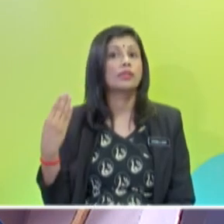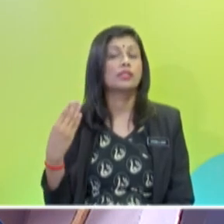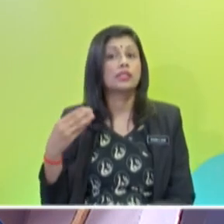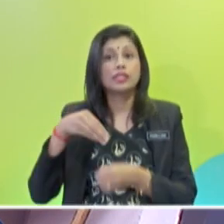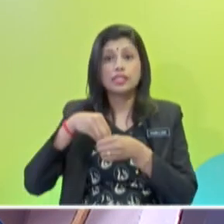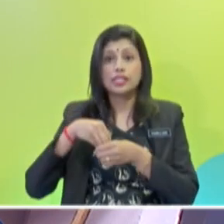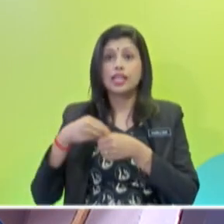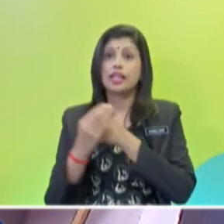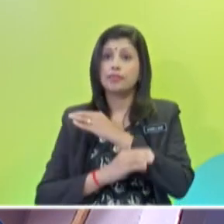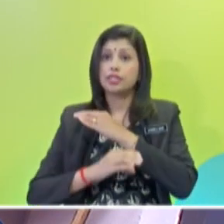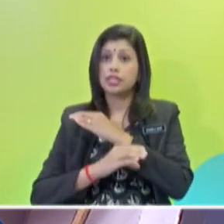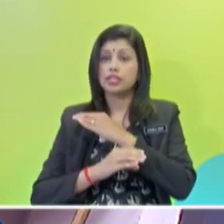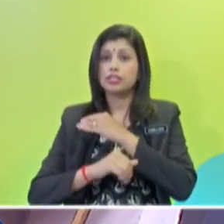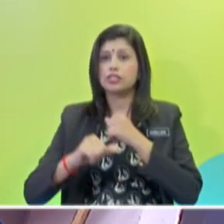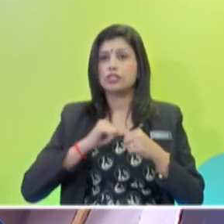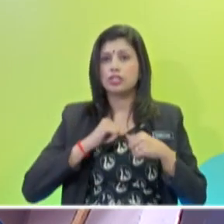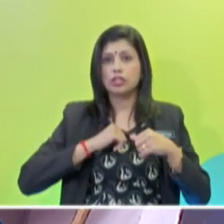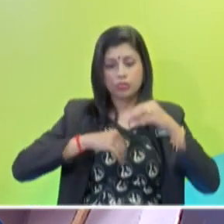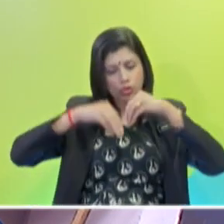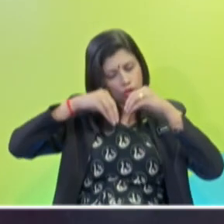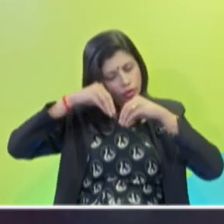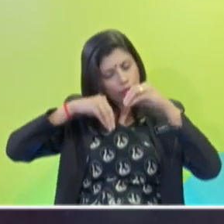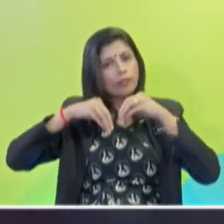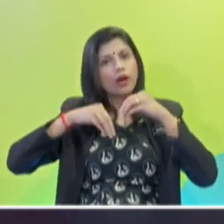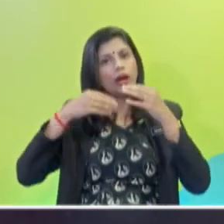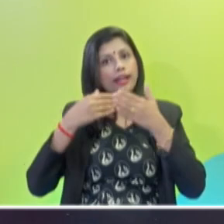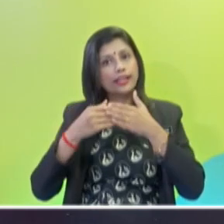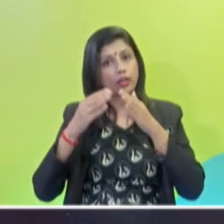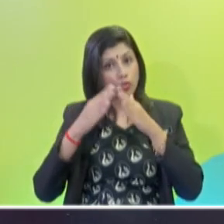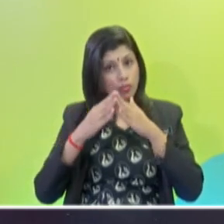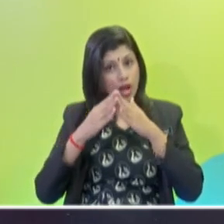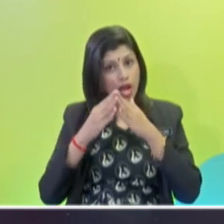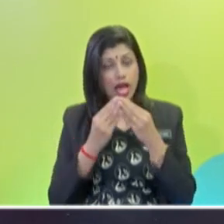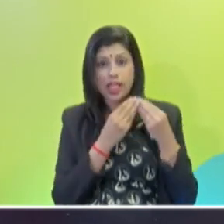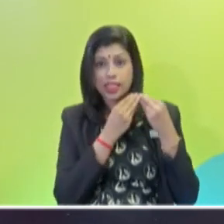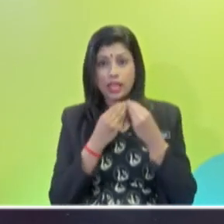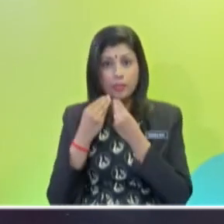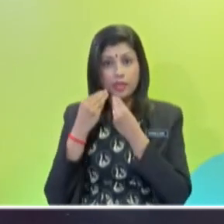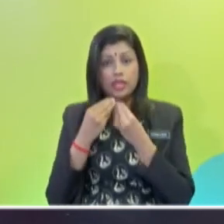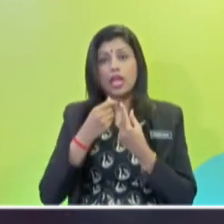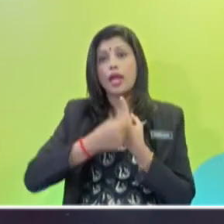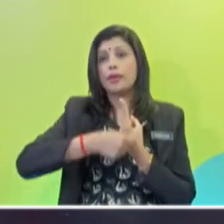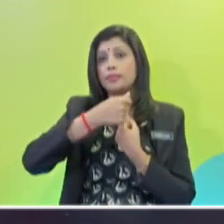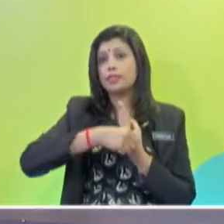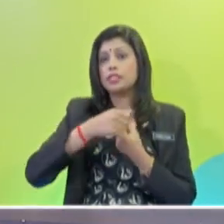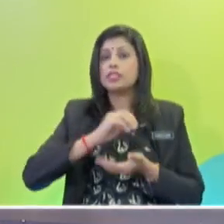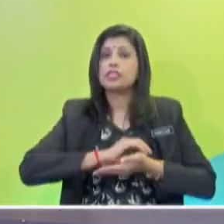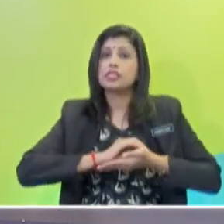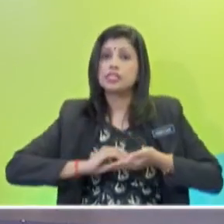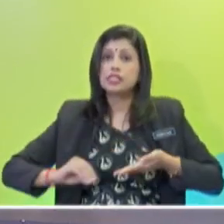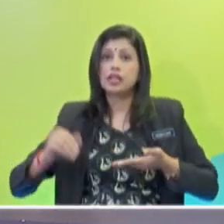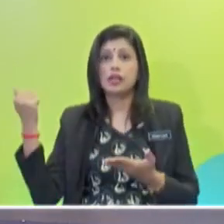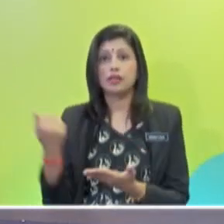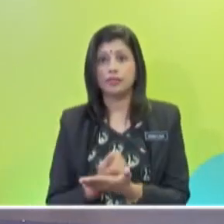kita. Kita tanam sendiri. Oh, seperti ni cikgu. Tembikai, pisang, betik,